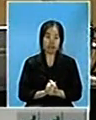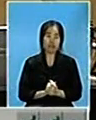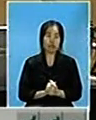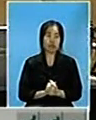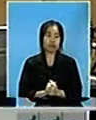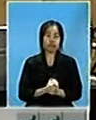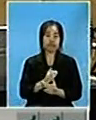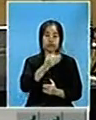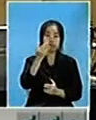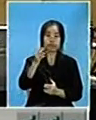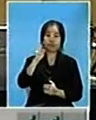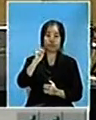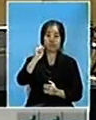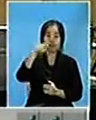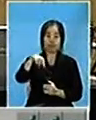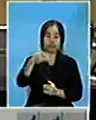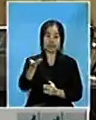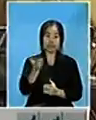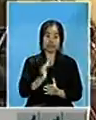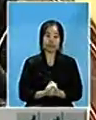ชิญท่านดิพิษครับ